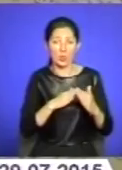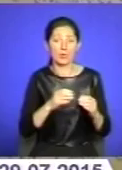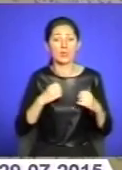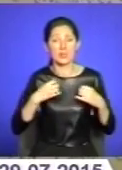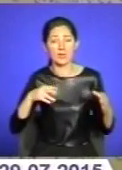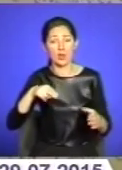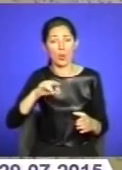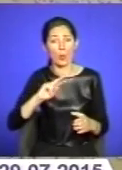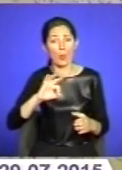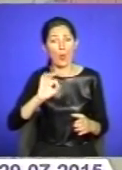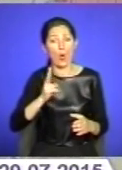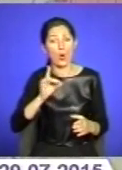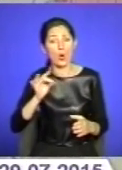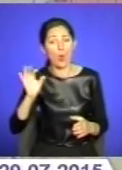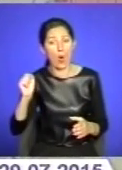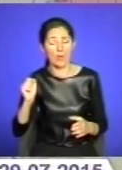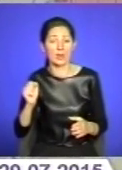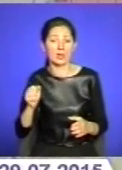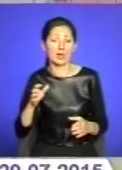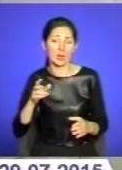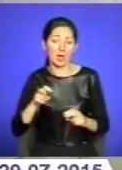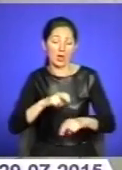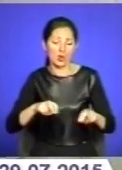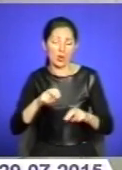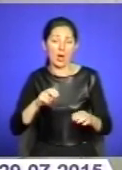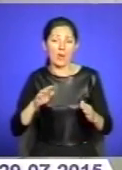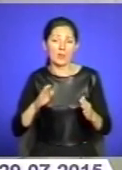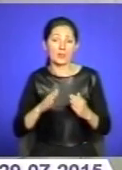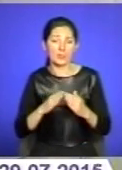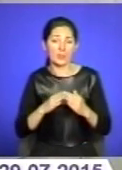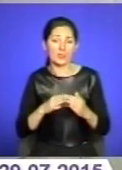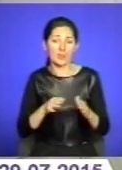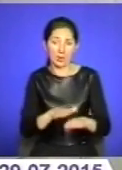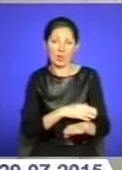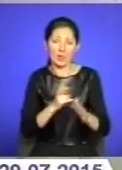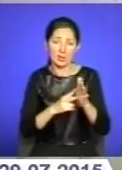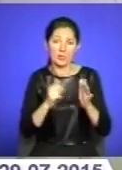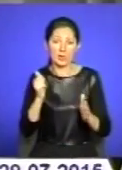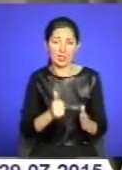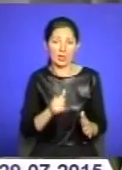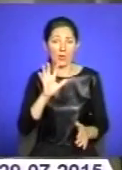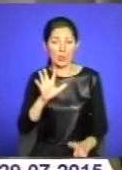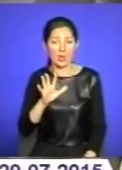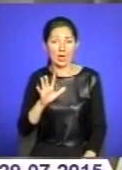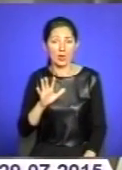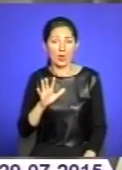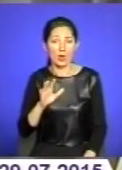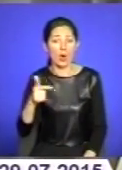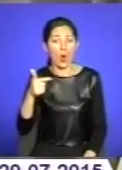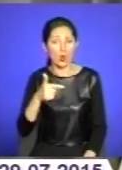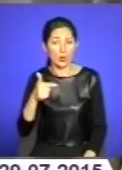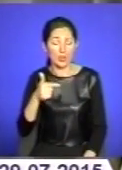і шукав прихисту довгих 7 тижнів. Ті дні у пам'яті виринають часто. 5